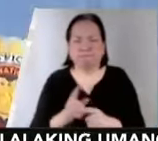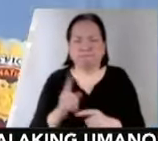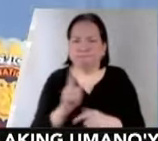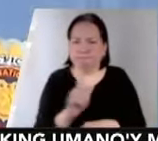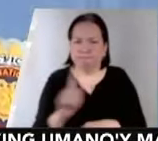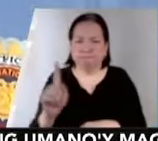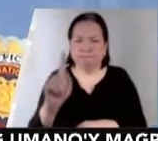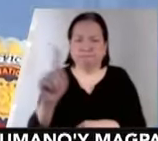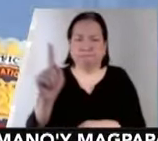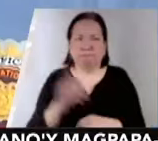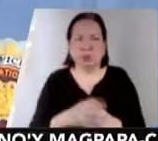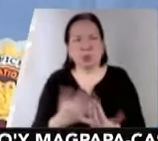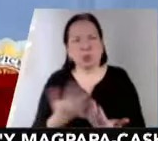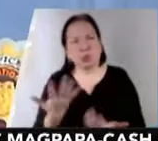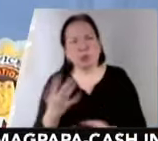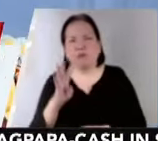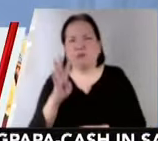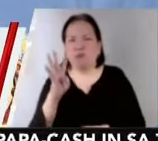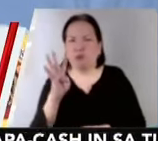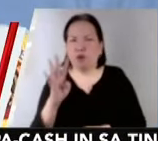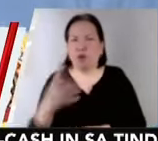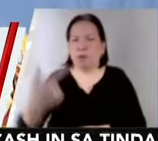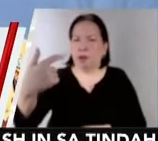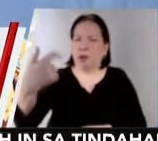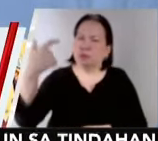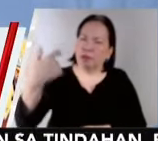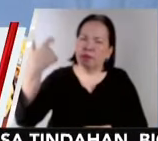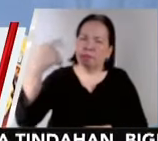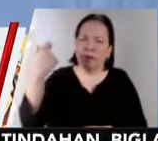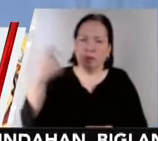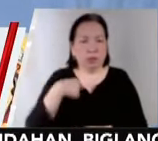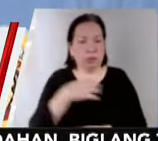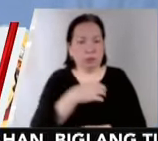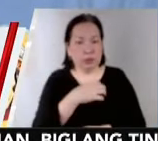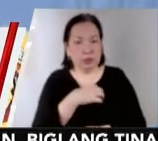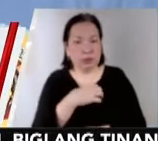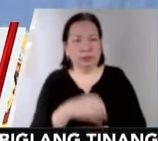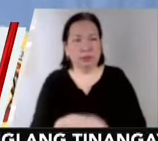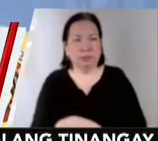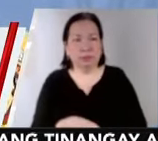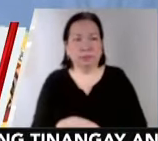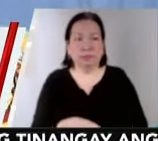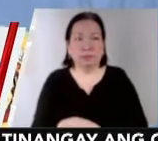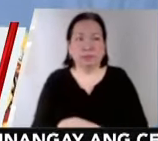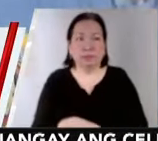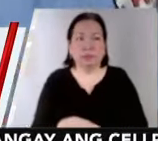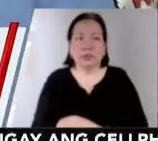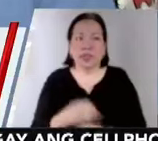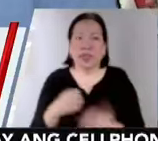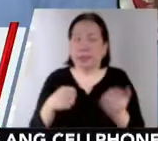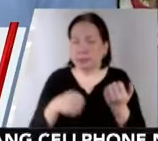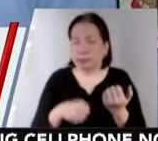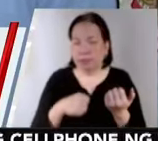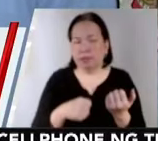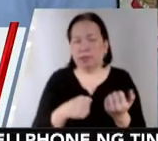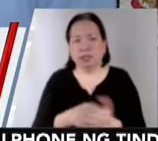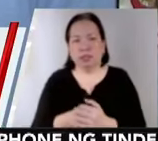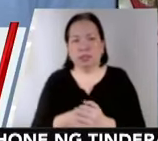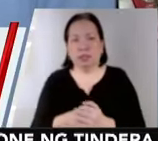shots ang pinutok niya sa ating mga kapulisan at Barangay Public Safety Officer. Then from